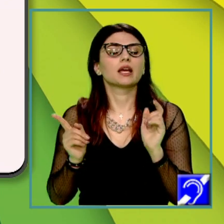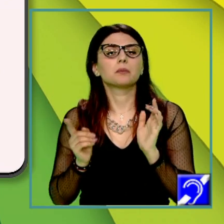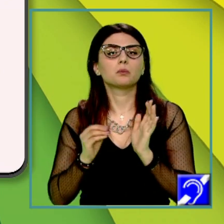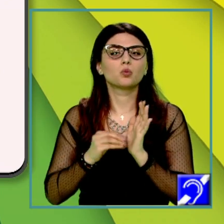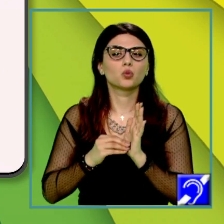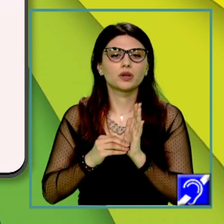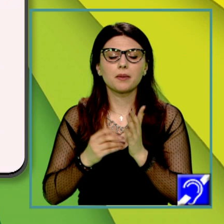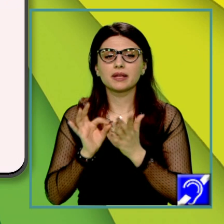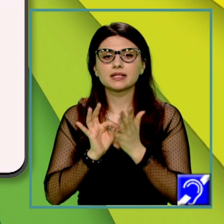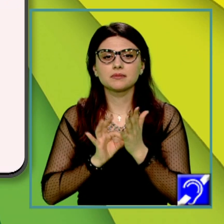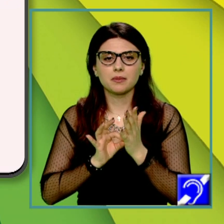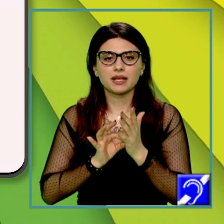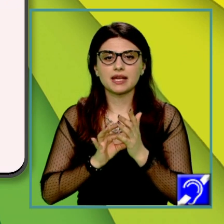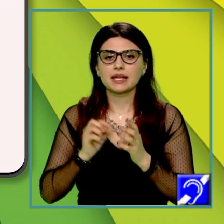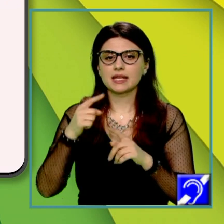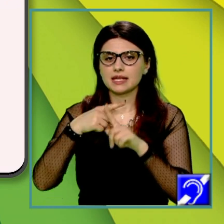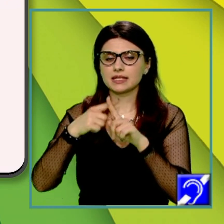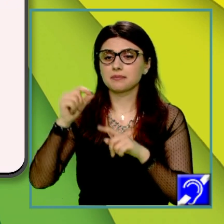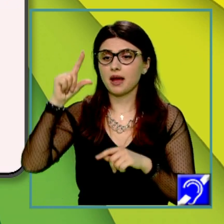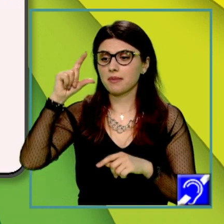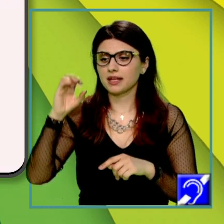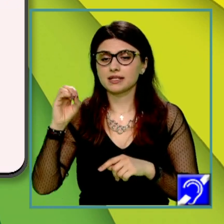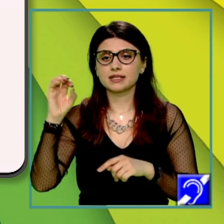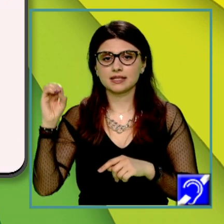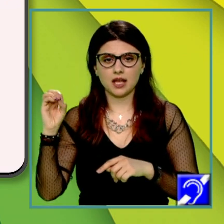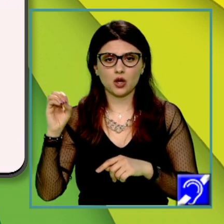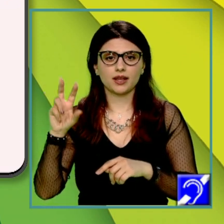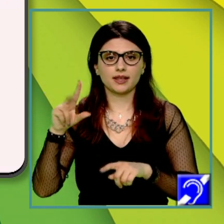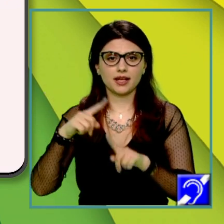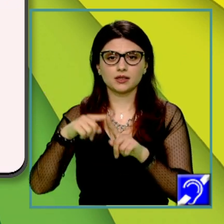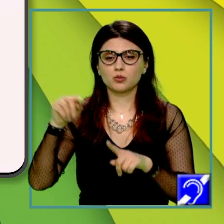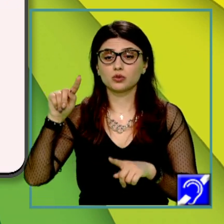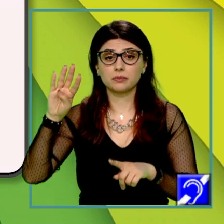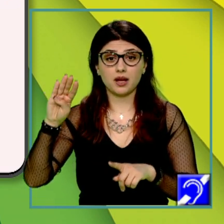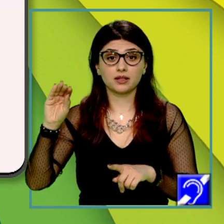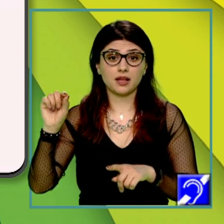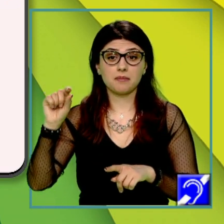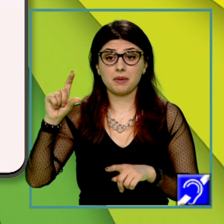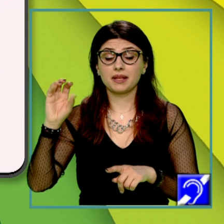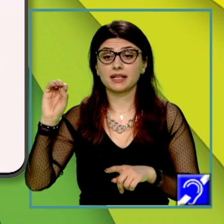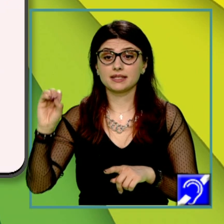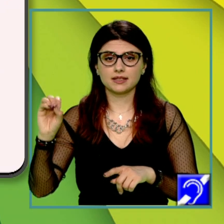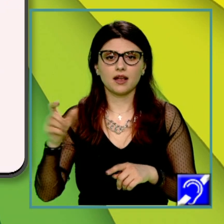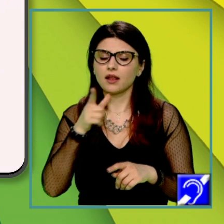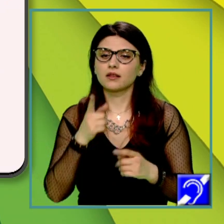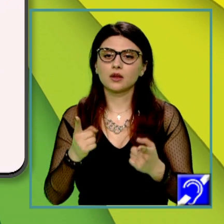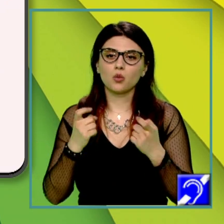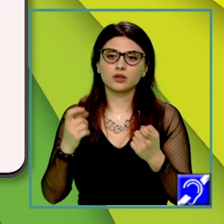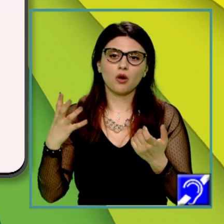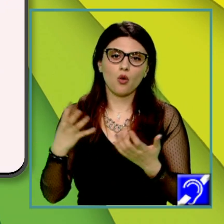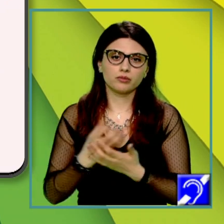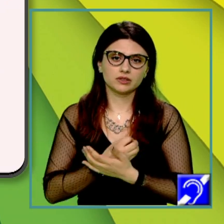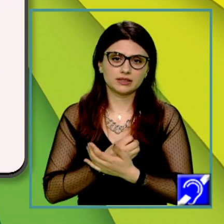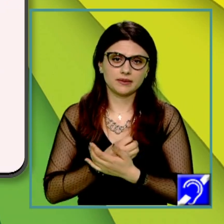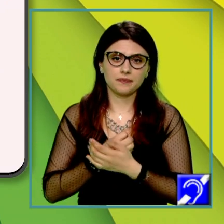logaritmic mai mare strict decât 0 și 3 x plus 4 mai mare strig decât zero de unde obținem